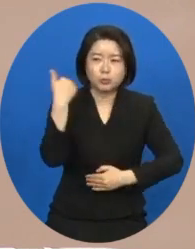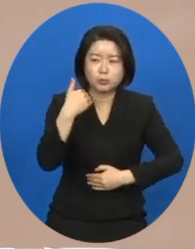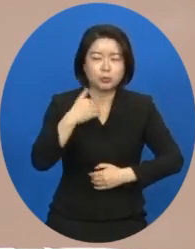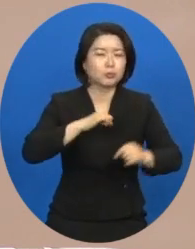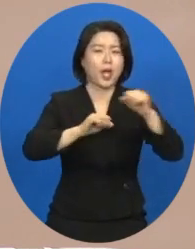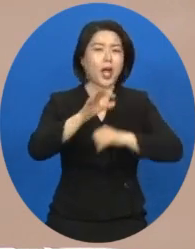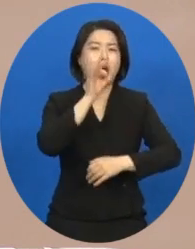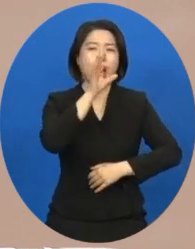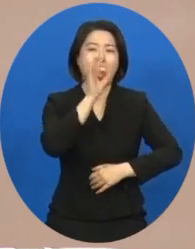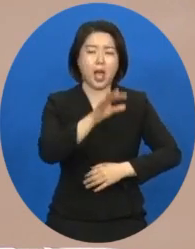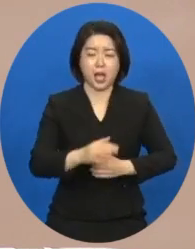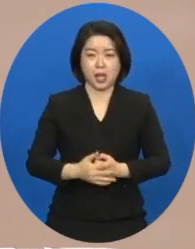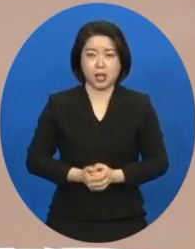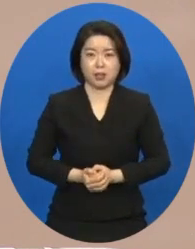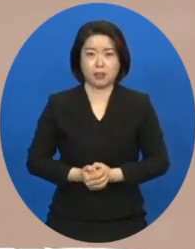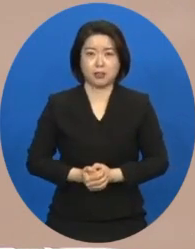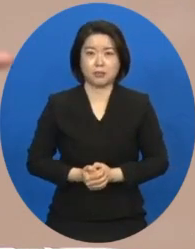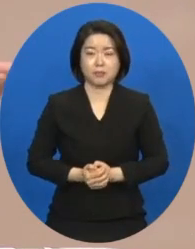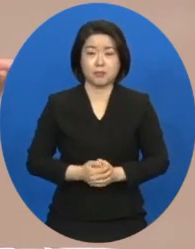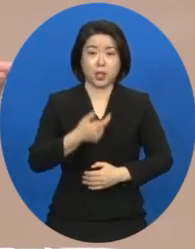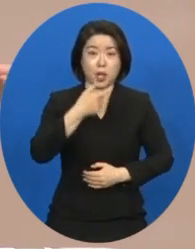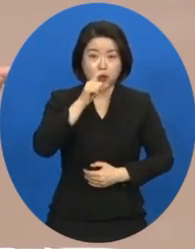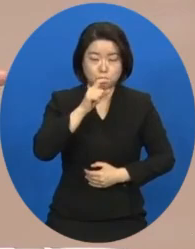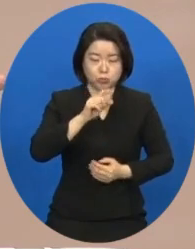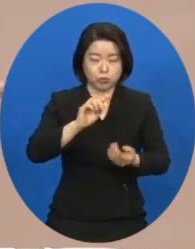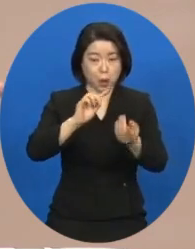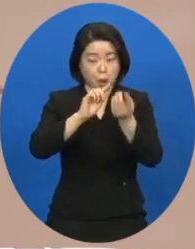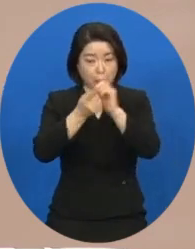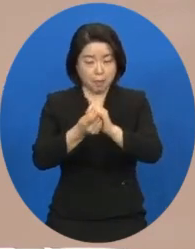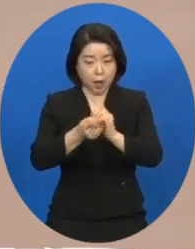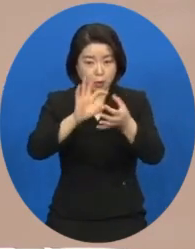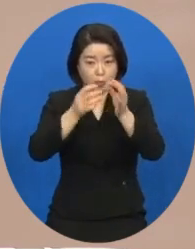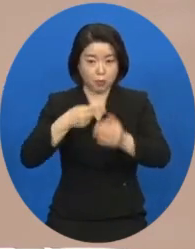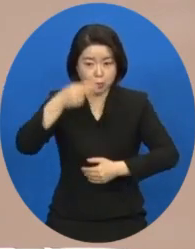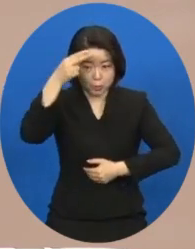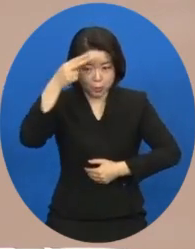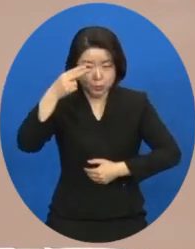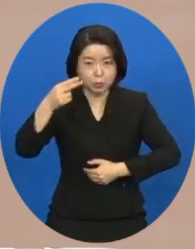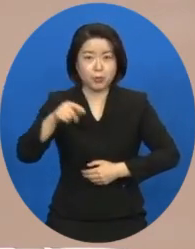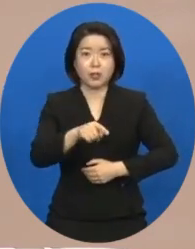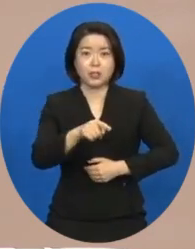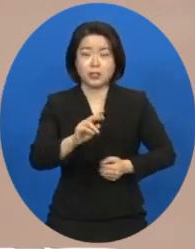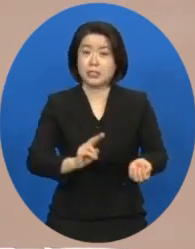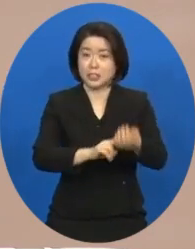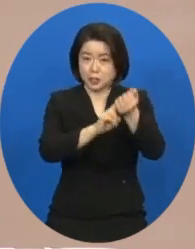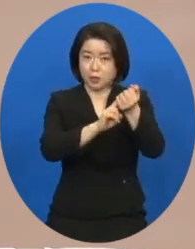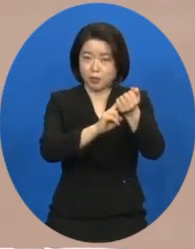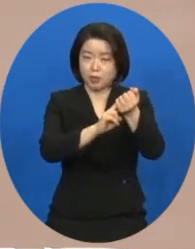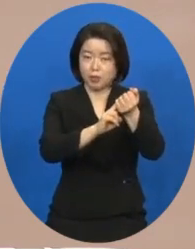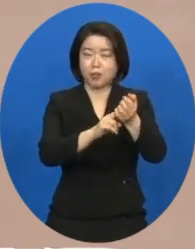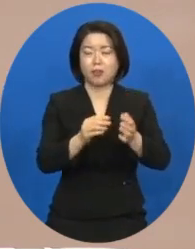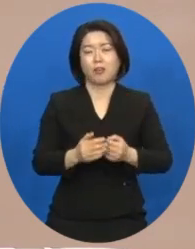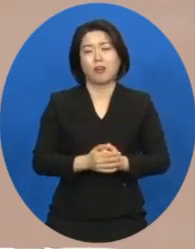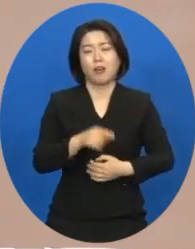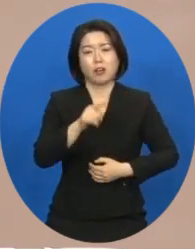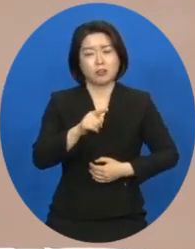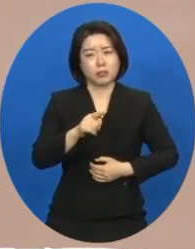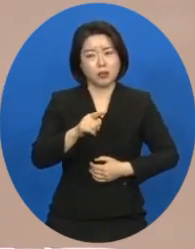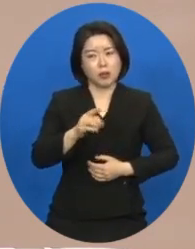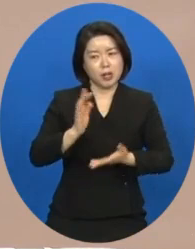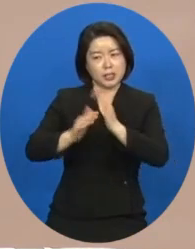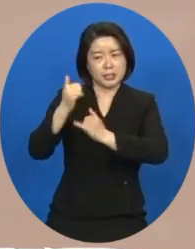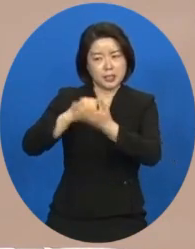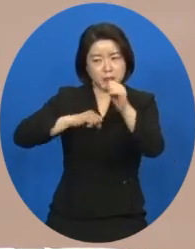없습니다. 물을 포도주로 바꾸는 가나 혼인 잔치집의 기적과 같은 그런 기적을